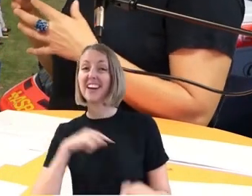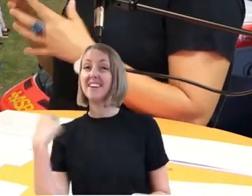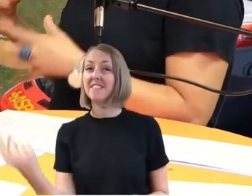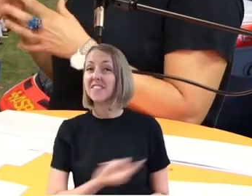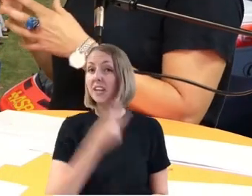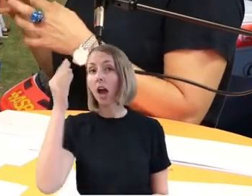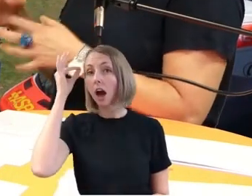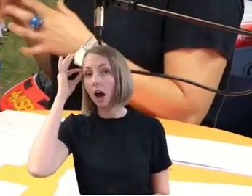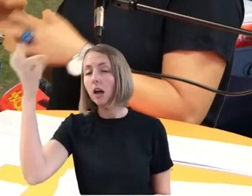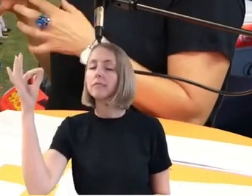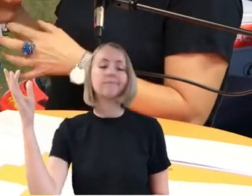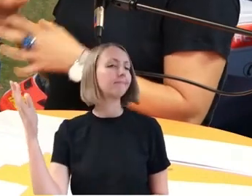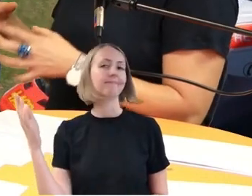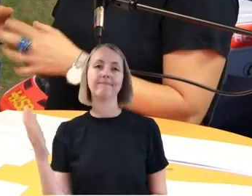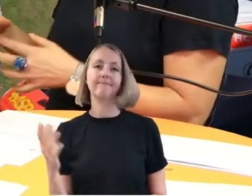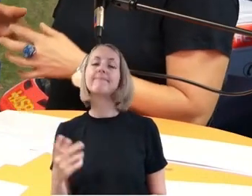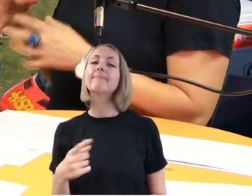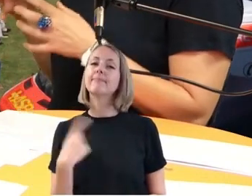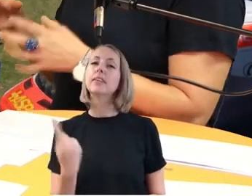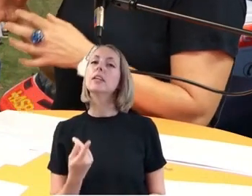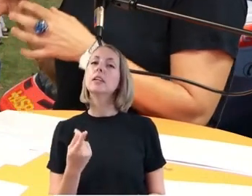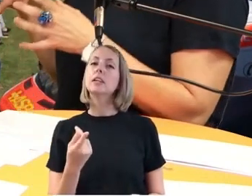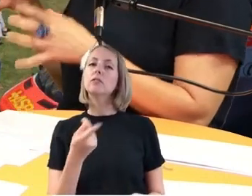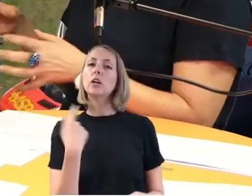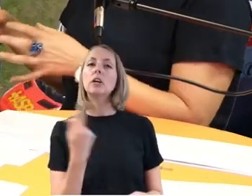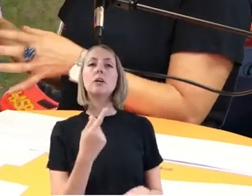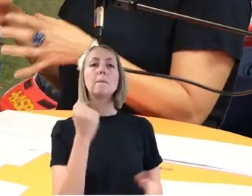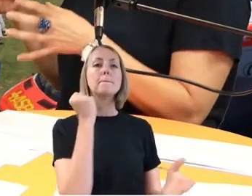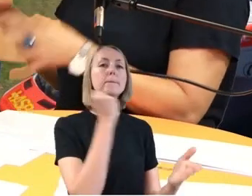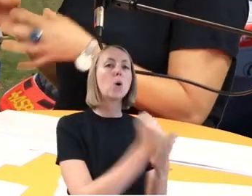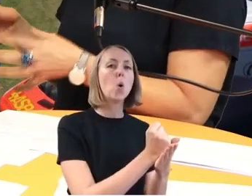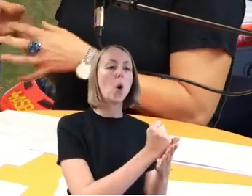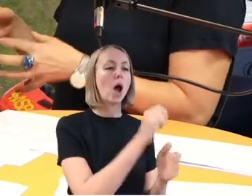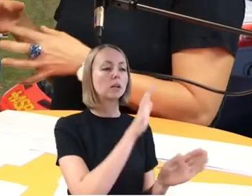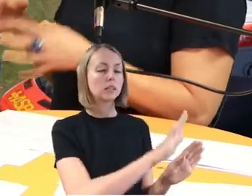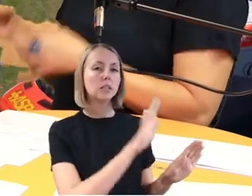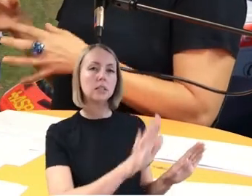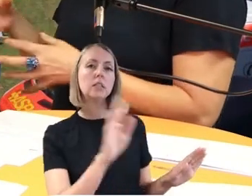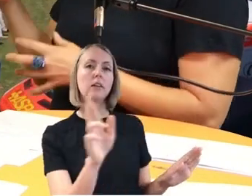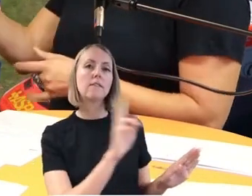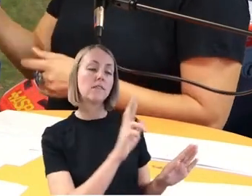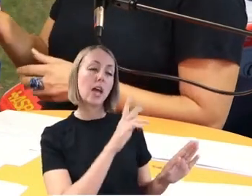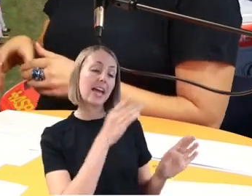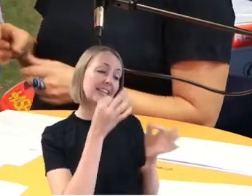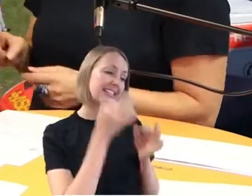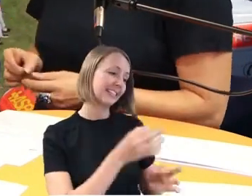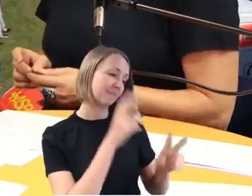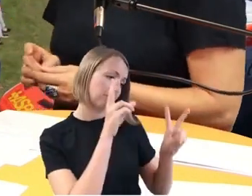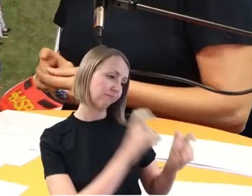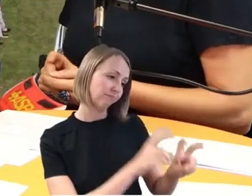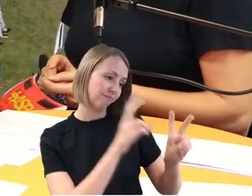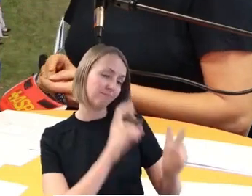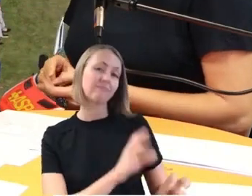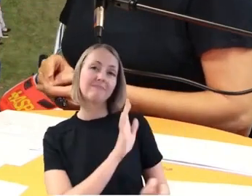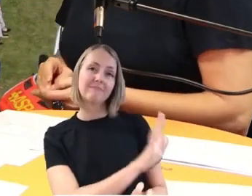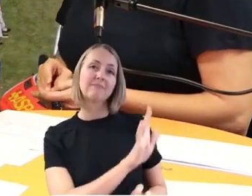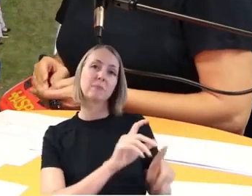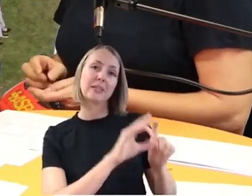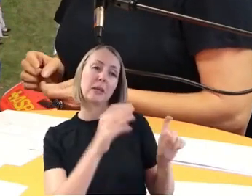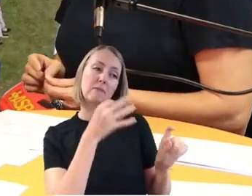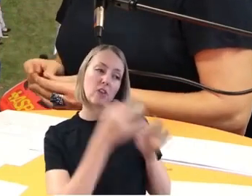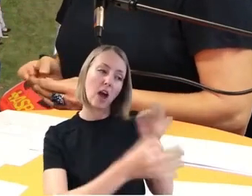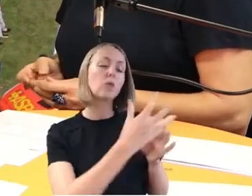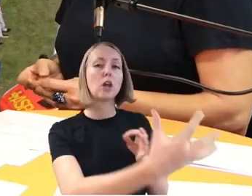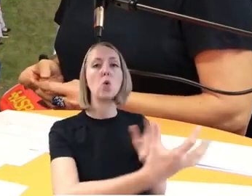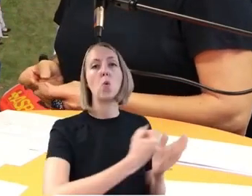sondern man holt sich diese expertise eben auch bei behörden die sich da sonst mit beschäftigen ja gleich ganze dazu noch einen satz sagen genau wir